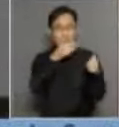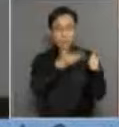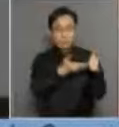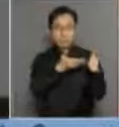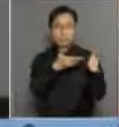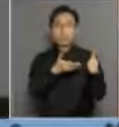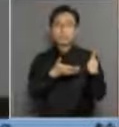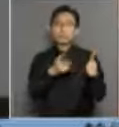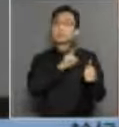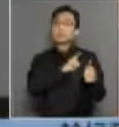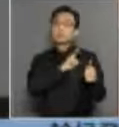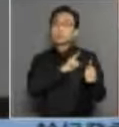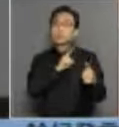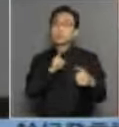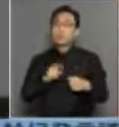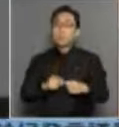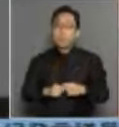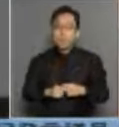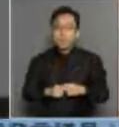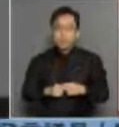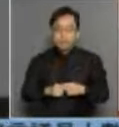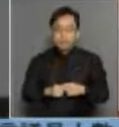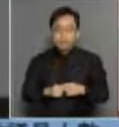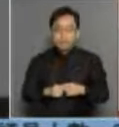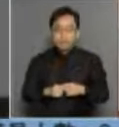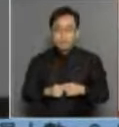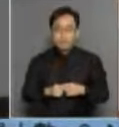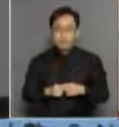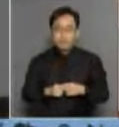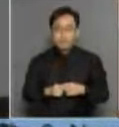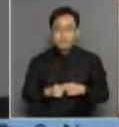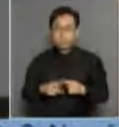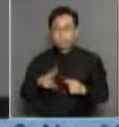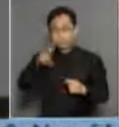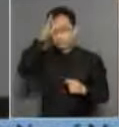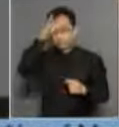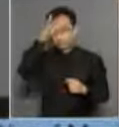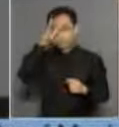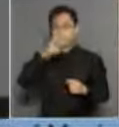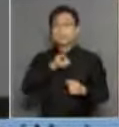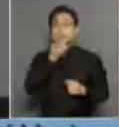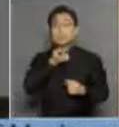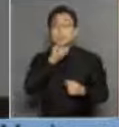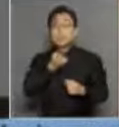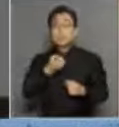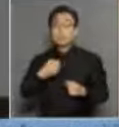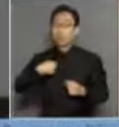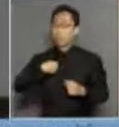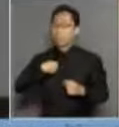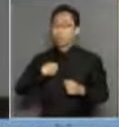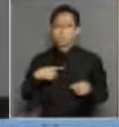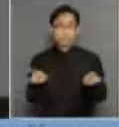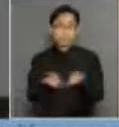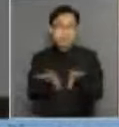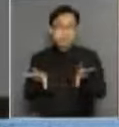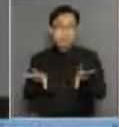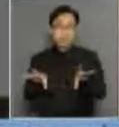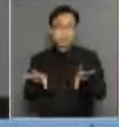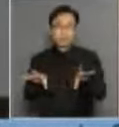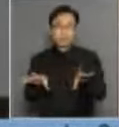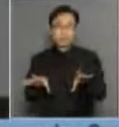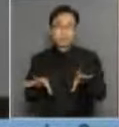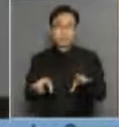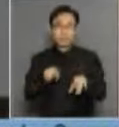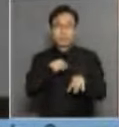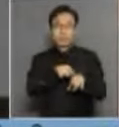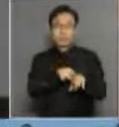喺佢嗰个所谓佢嗰个政见嗰度呢，同我个政见係南言北说咁嚟计呢，佢就比我仲要偏